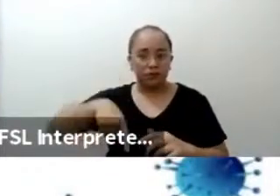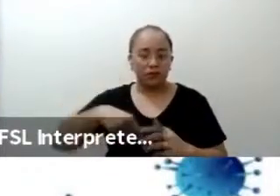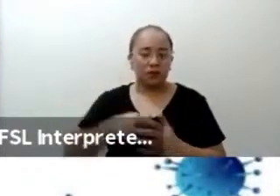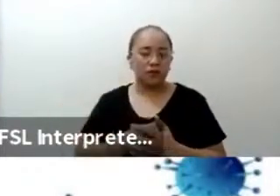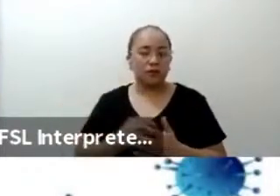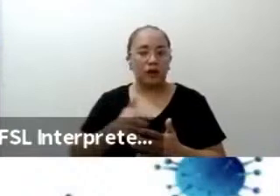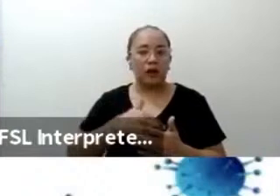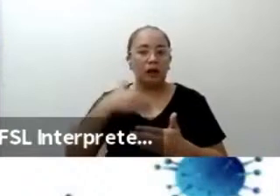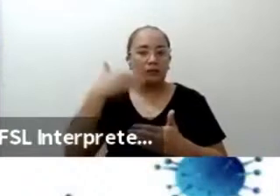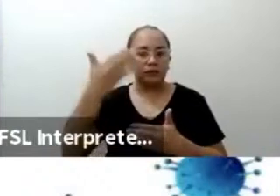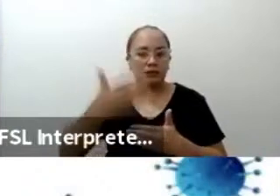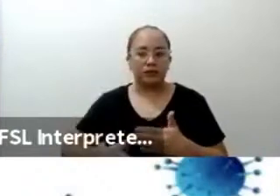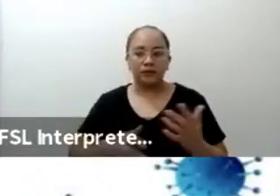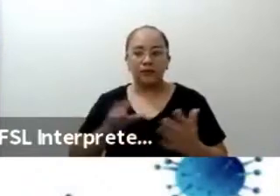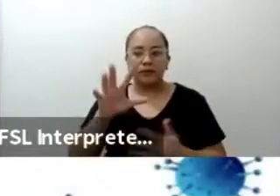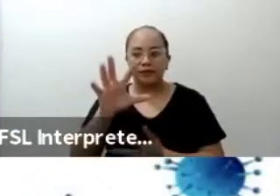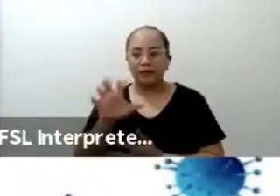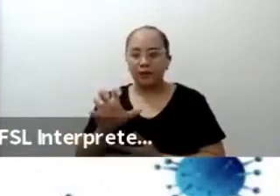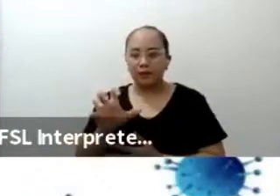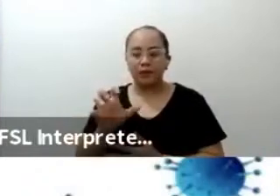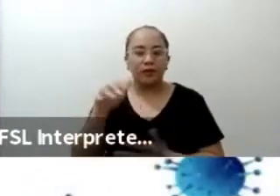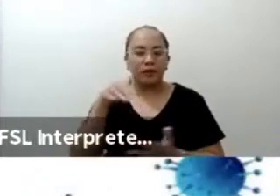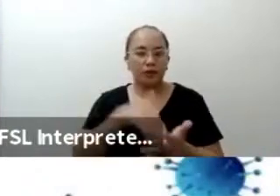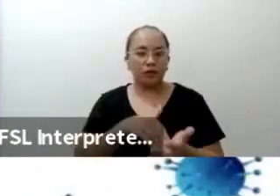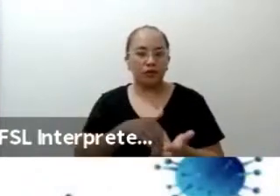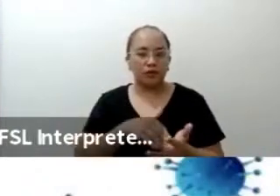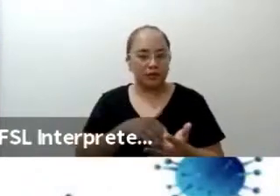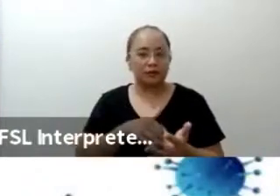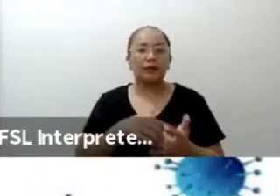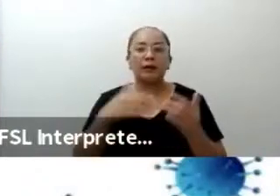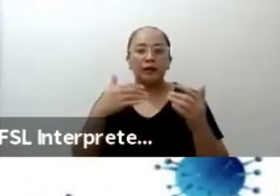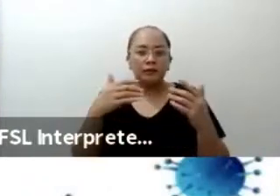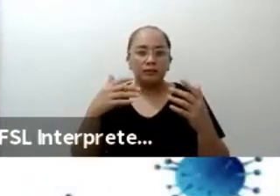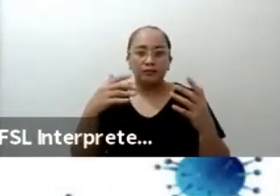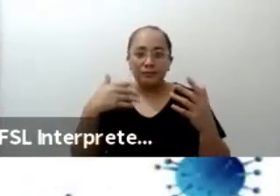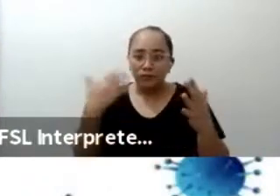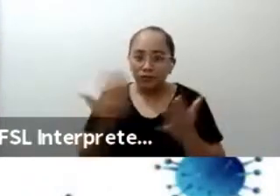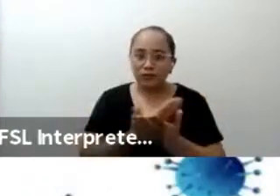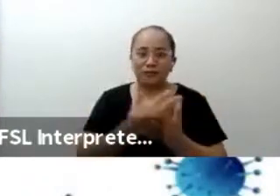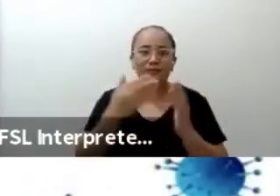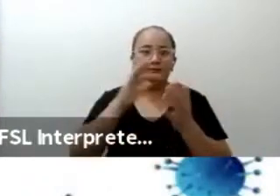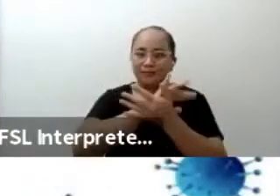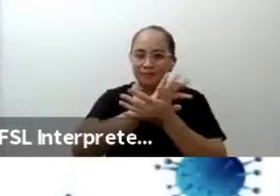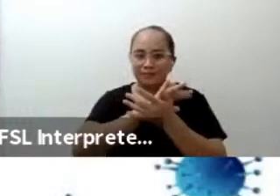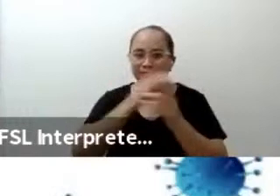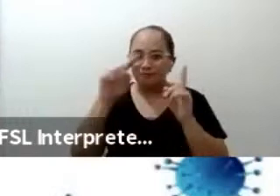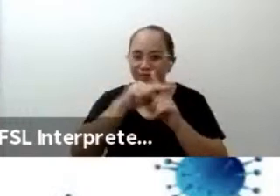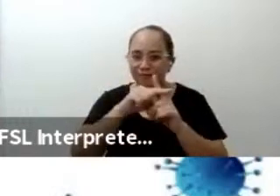another 500,000 cases were reported. Okay, so talagang